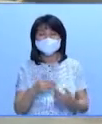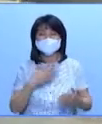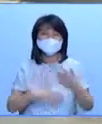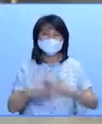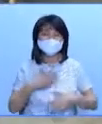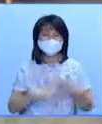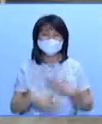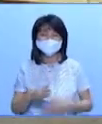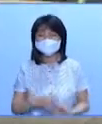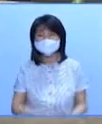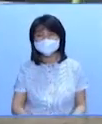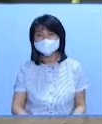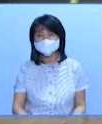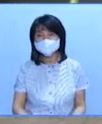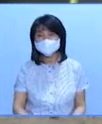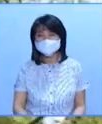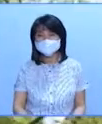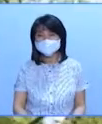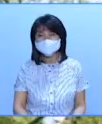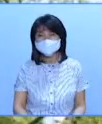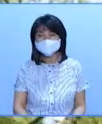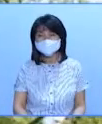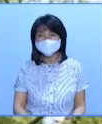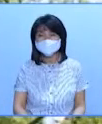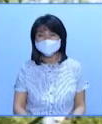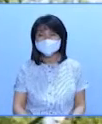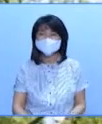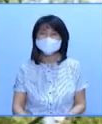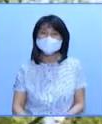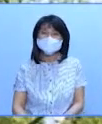шарасы алдағы уақытта да жалғасын табады. Бақтынұр Бисенбайқызы, Әмір Ерланұлы, Ертіс ақпарат.